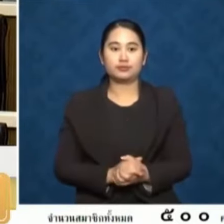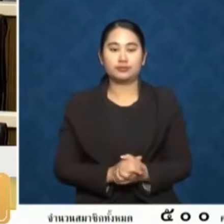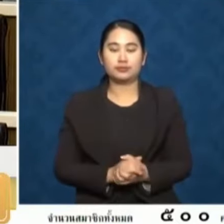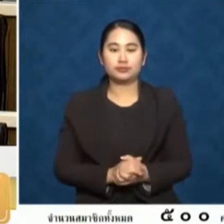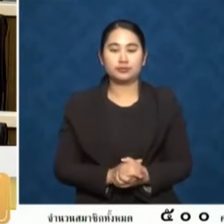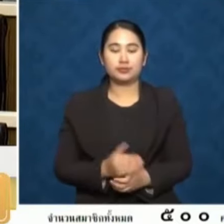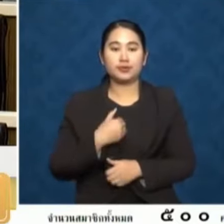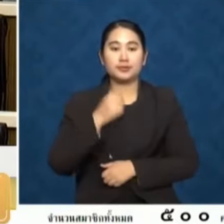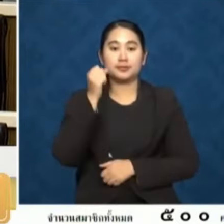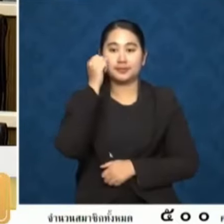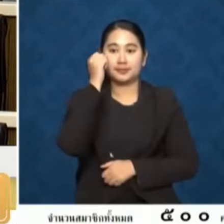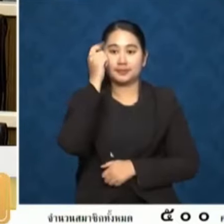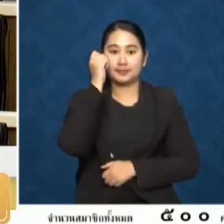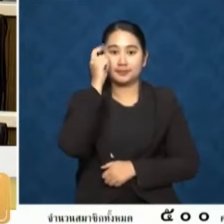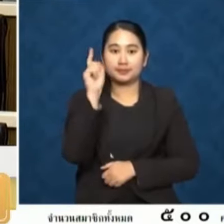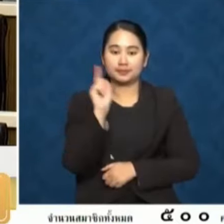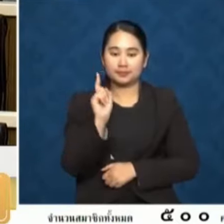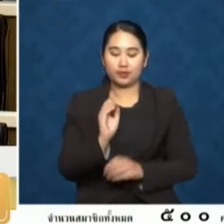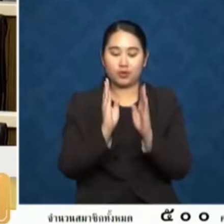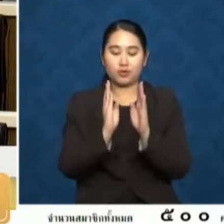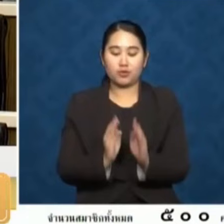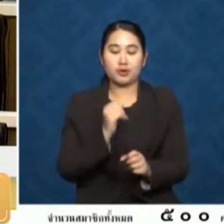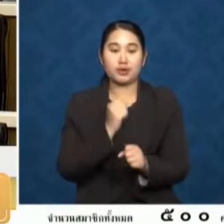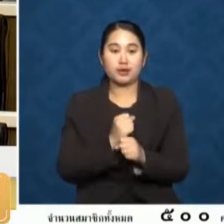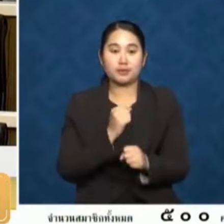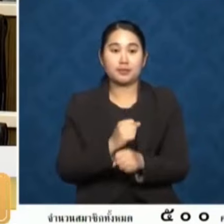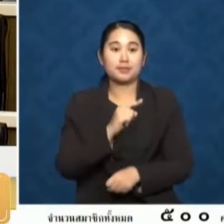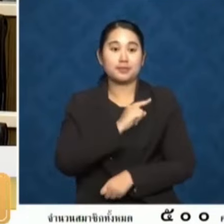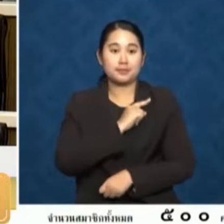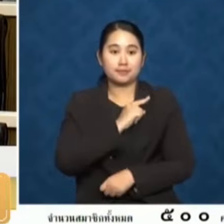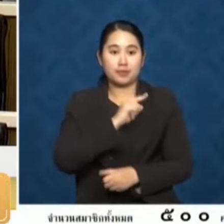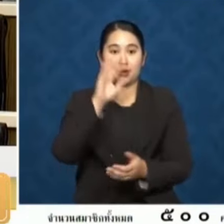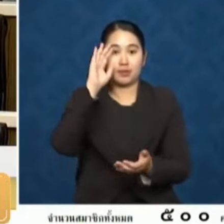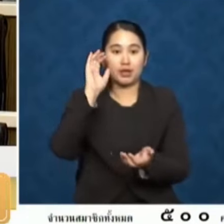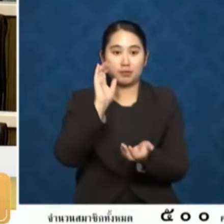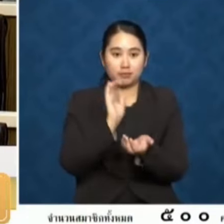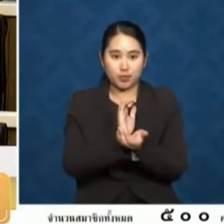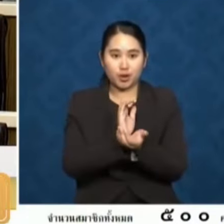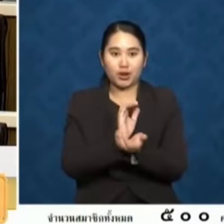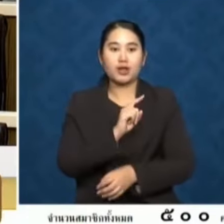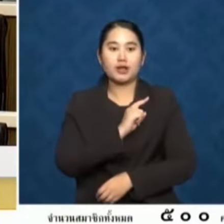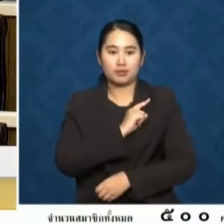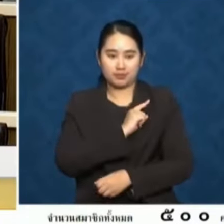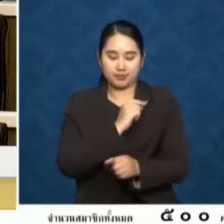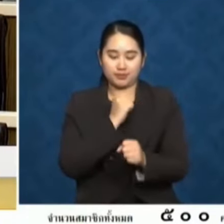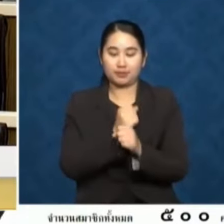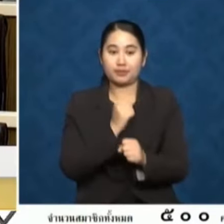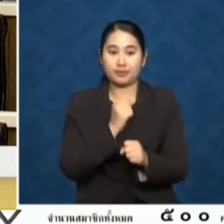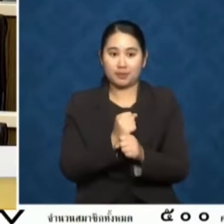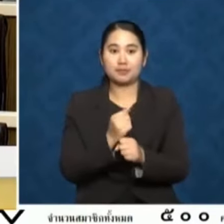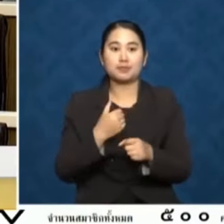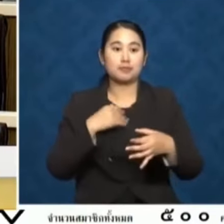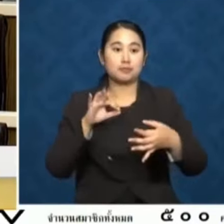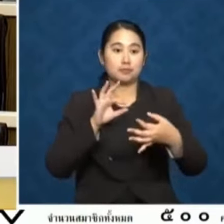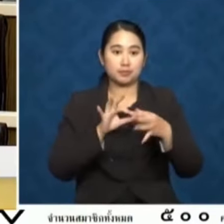ผมเข้าใจว่าเจ้าหน้าที่ผู้รับผิดชอบโดยเฉพาะอย่างยิ่งตำรวจเขาก็ต้องรับผิดชอบในเรื่องสำนวน